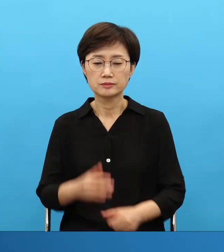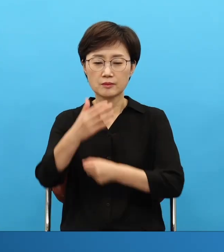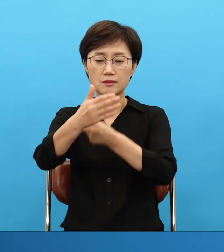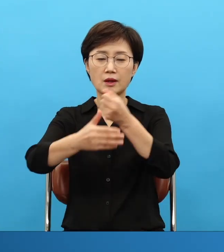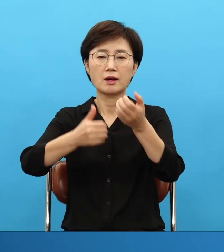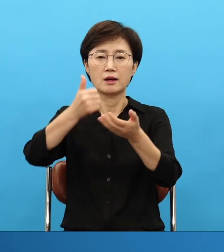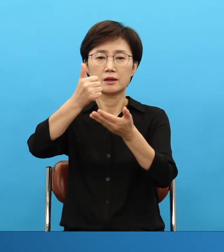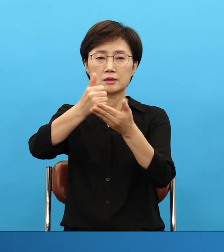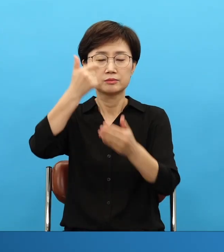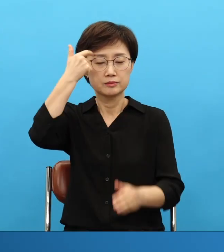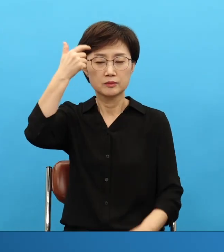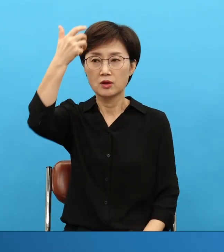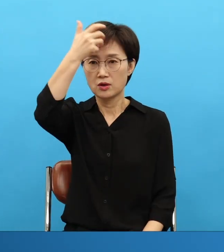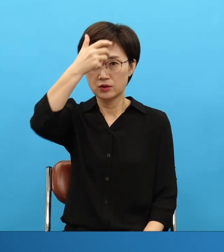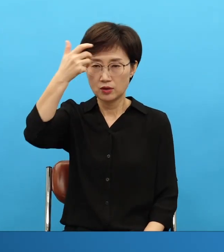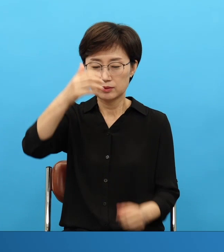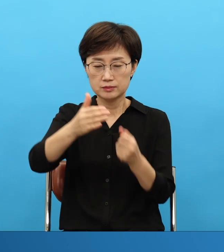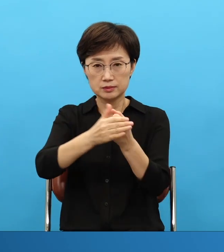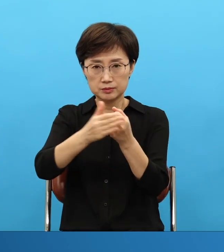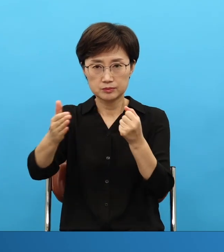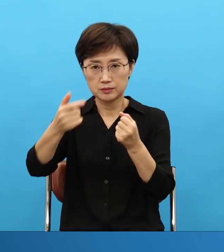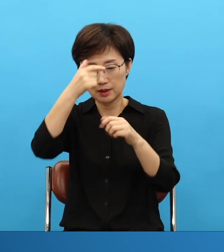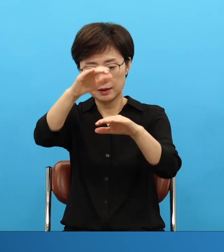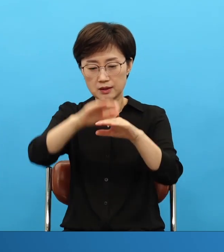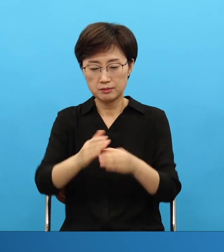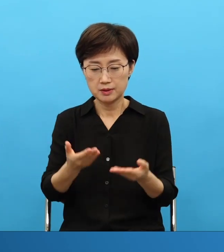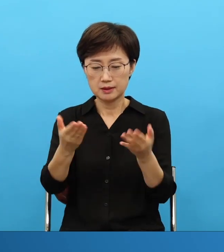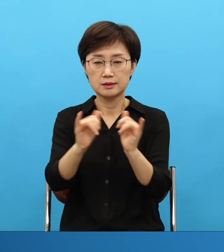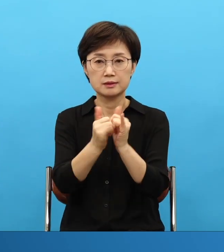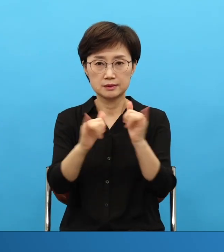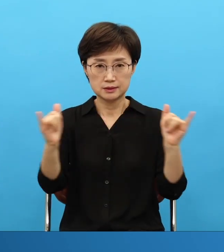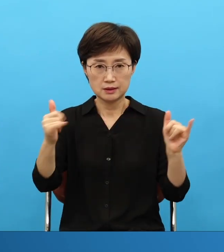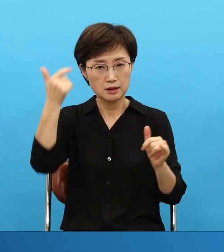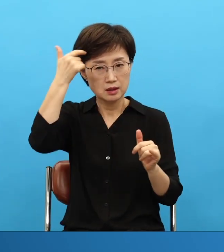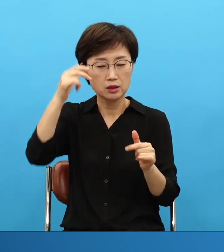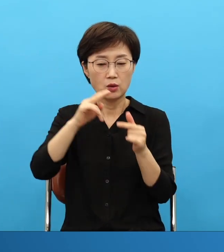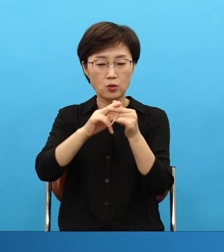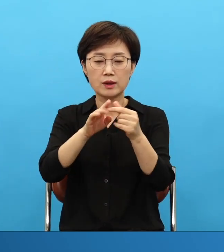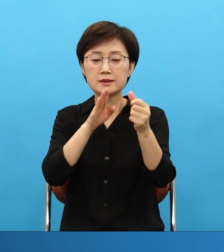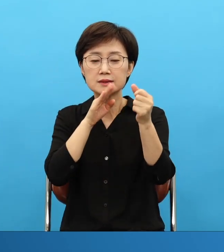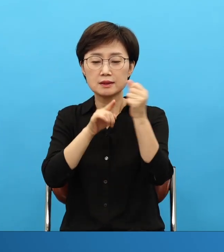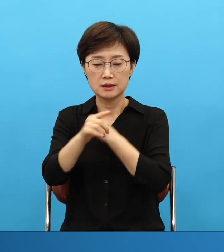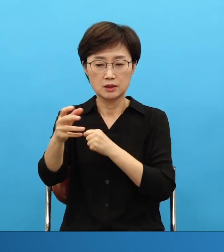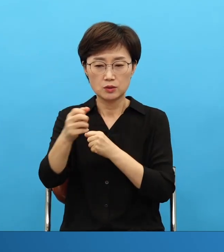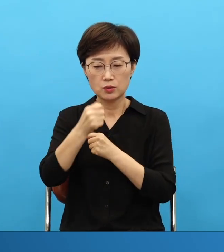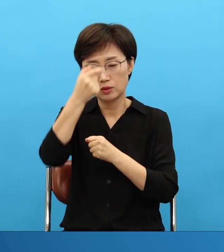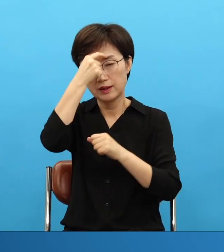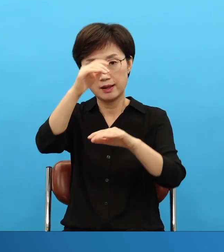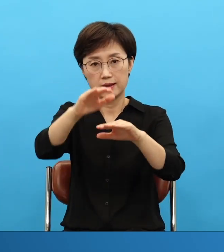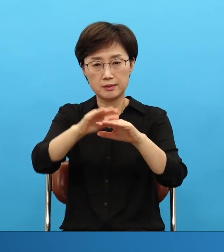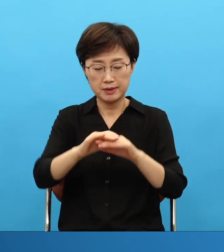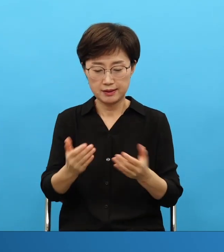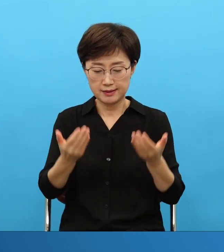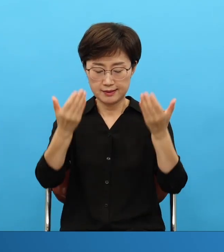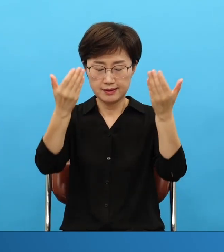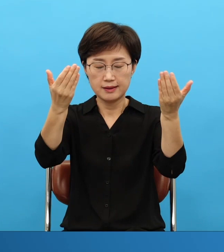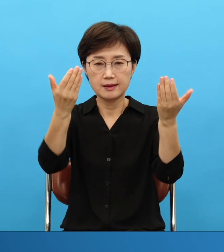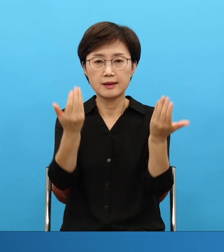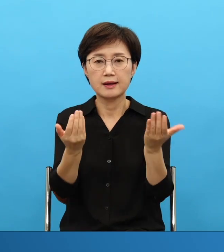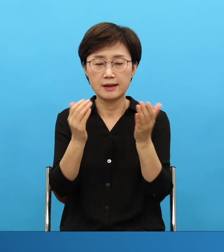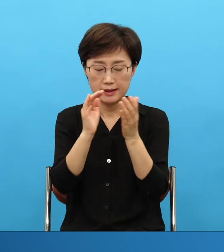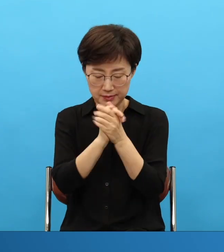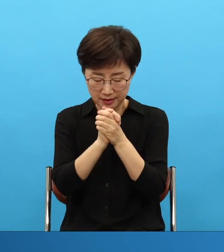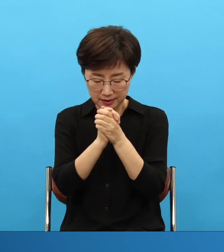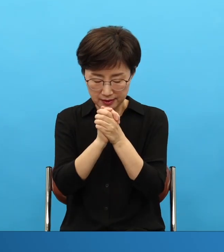하나님은 영이시니 예배하는 자가 영과 진리로 예배할지니라. 아멘. God is spirit, and his worshippers must worship in spirit and in